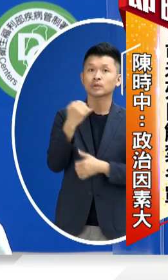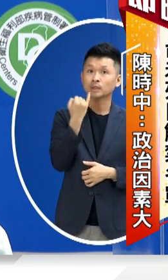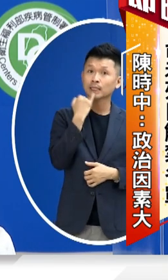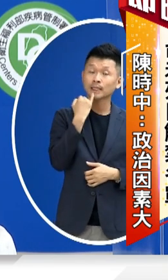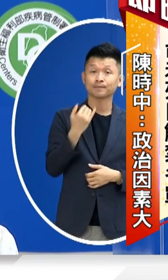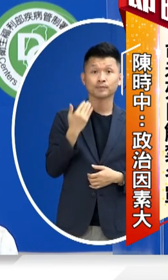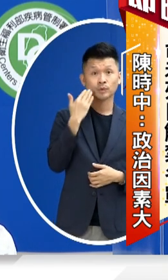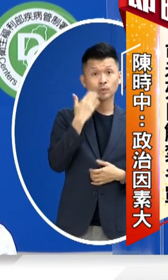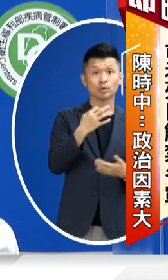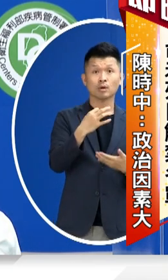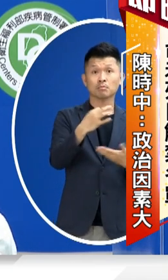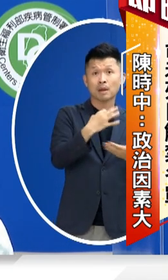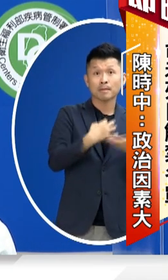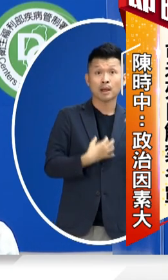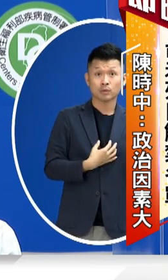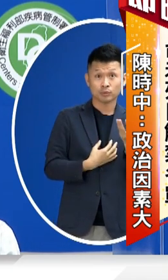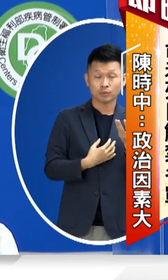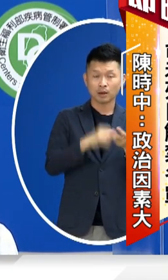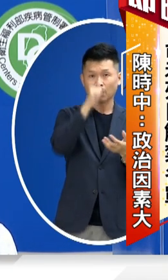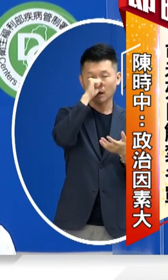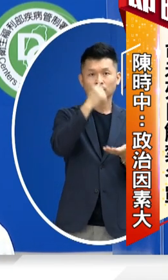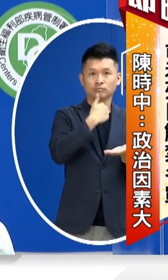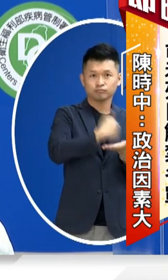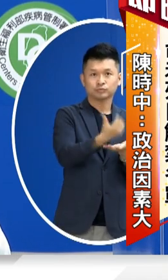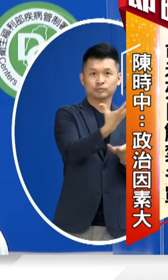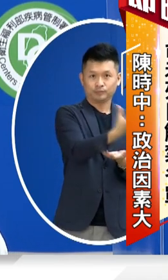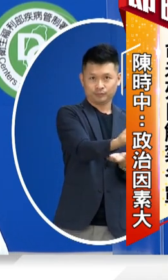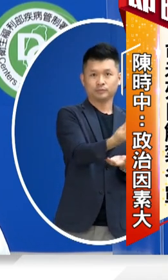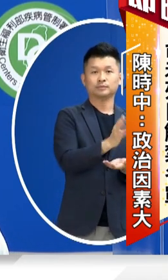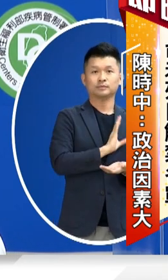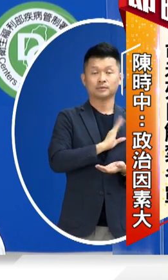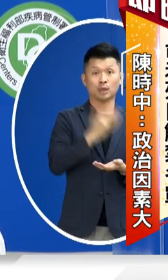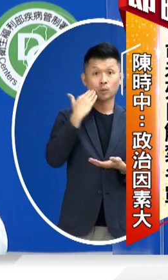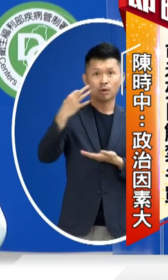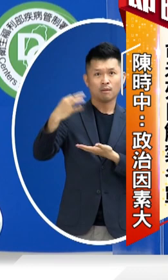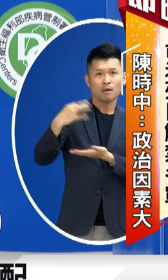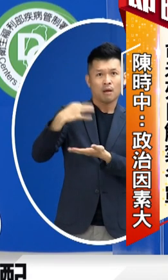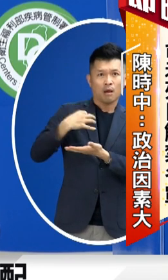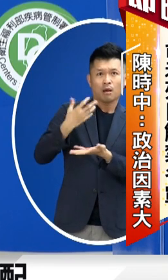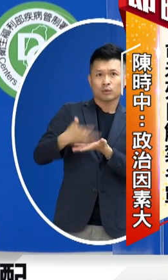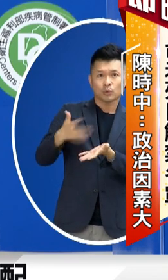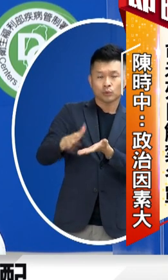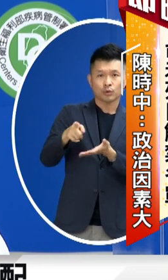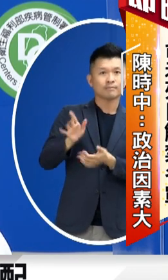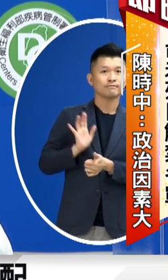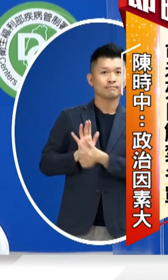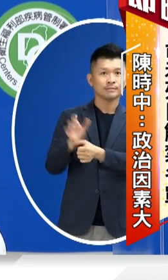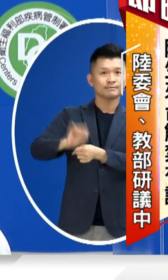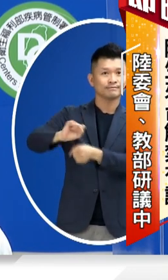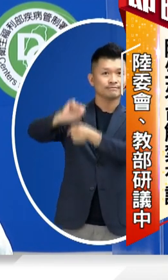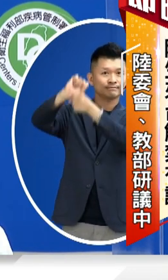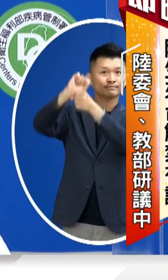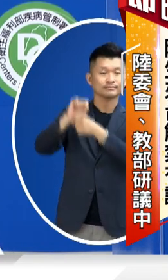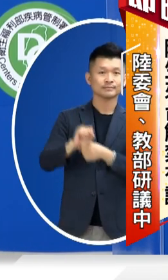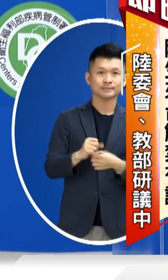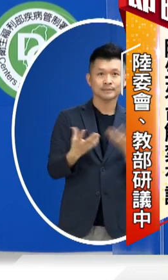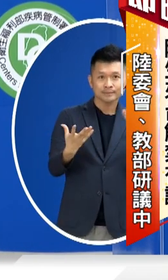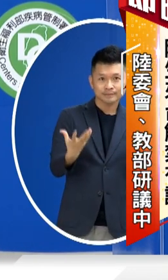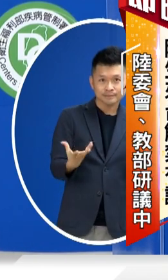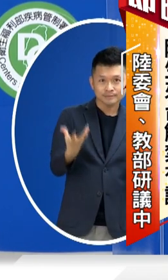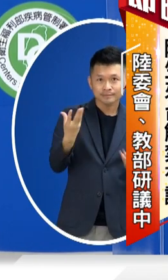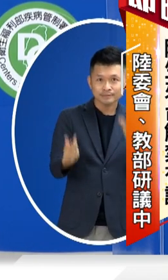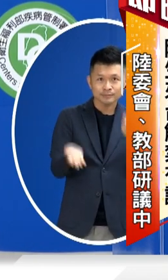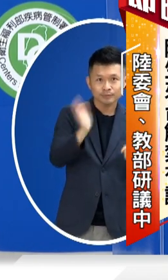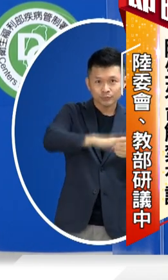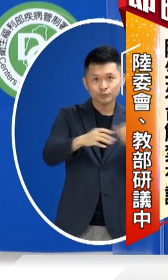的比较少部分我们会减配，那卖的多比较多的就会把它增配，用这样一个增减配，